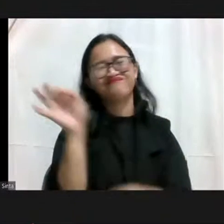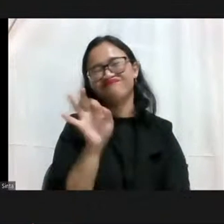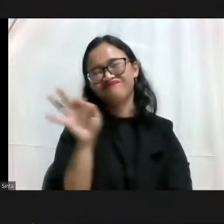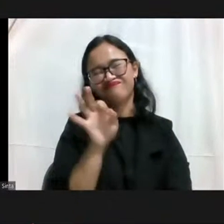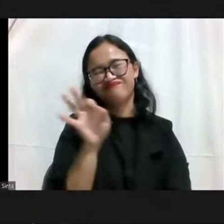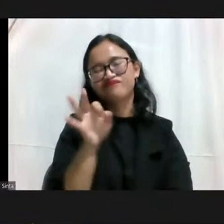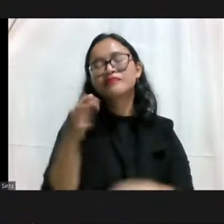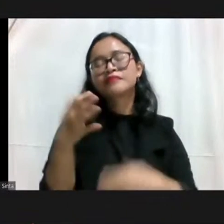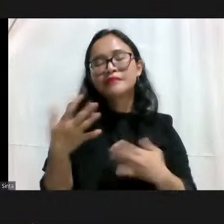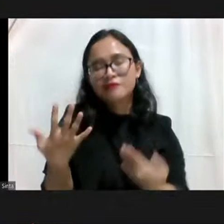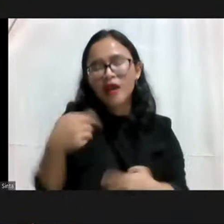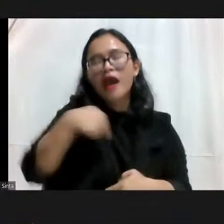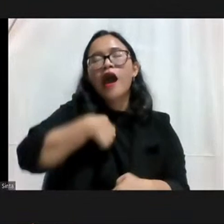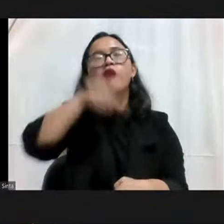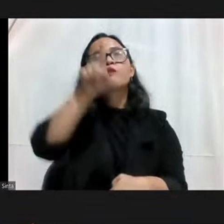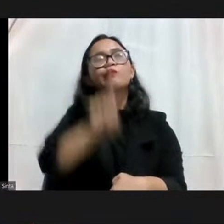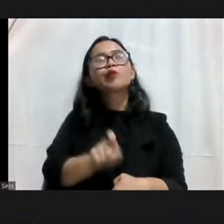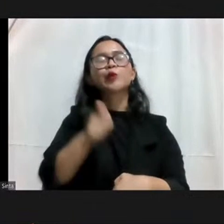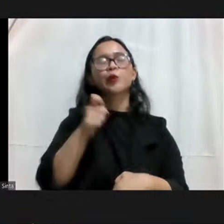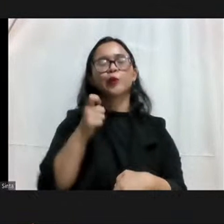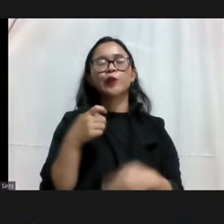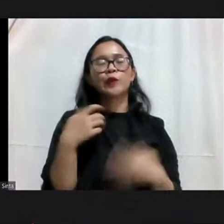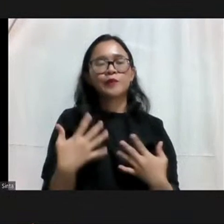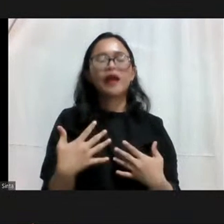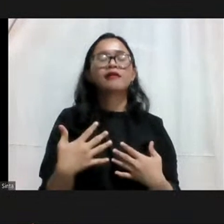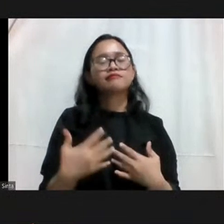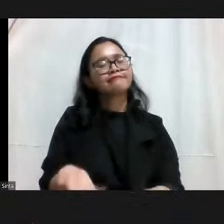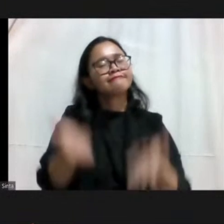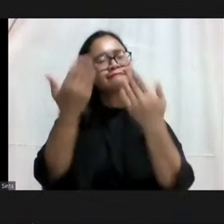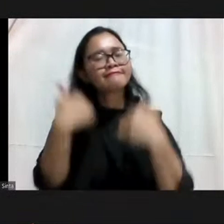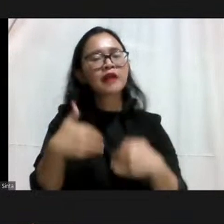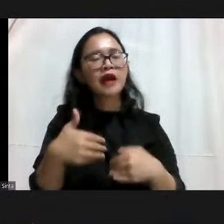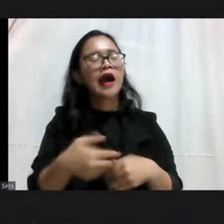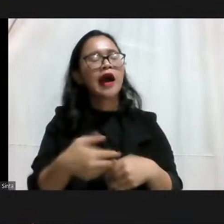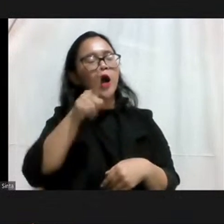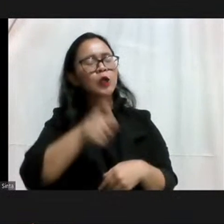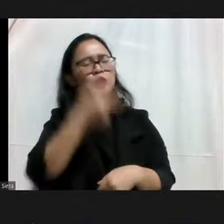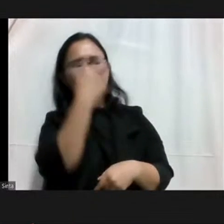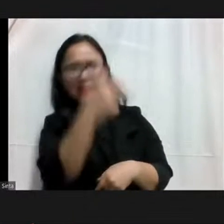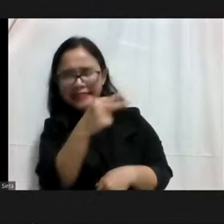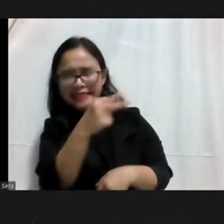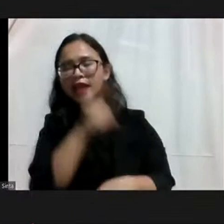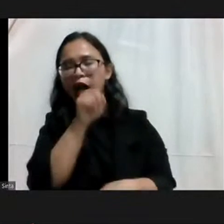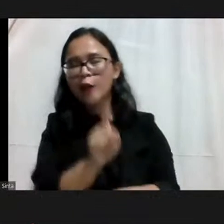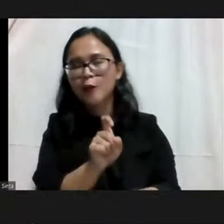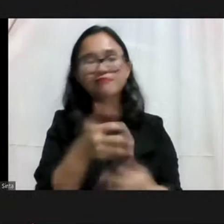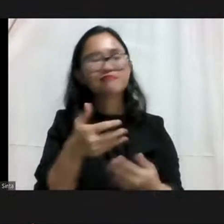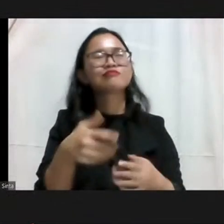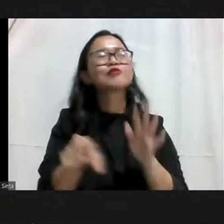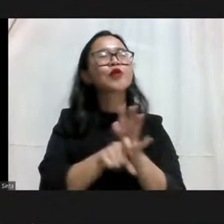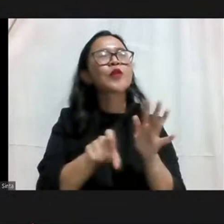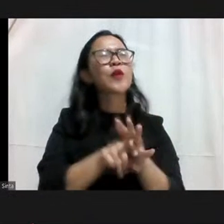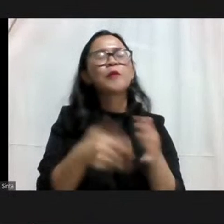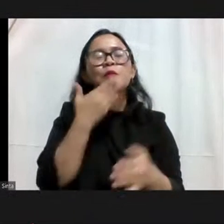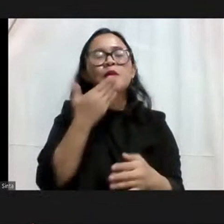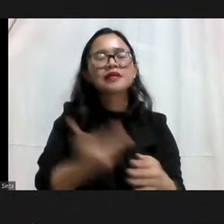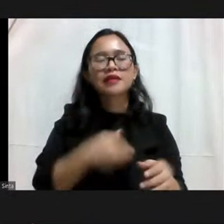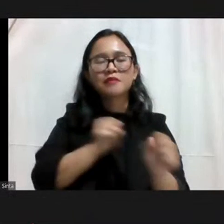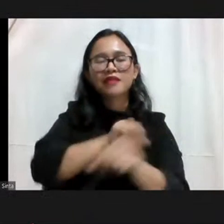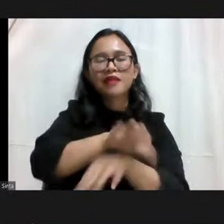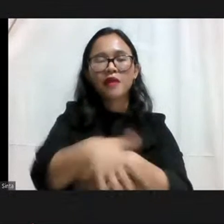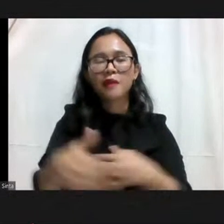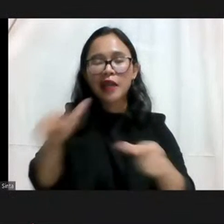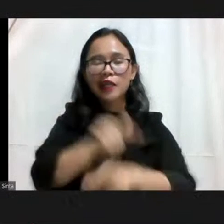perlu saya kira ini menjadi perhatian yang serius terutama kaitannya dengan cemaran ya terhadap lingkungan dari sisi